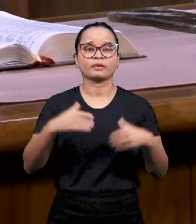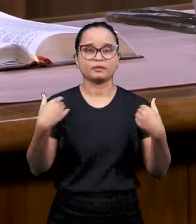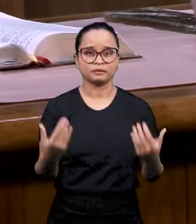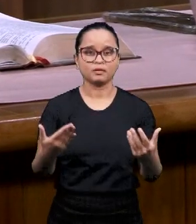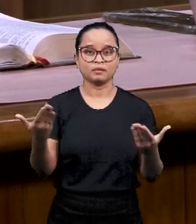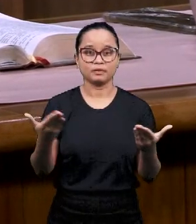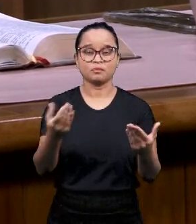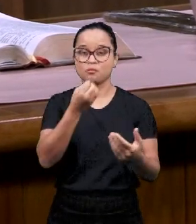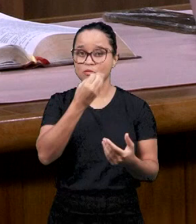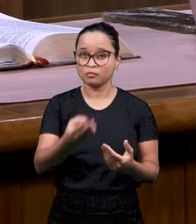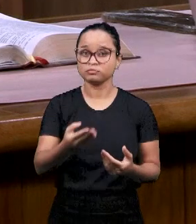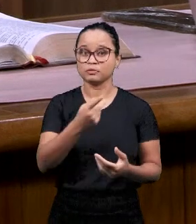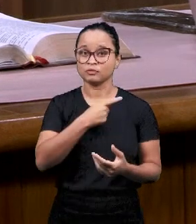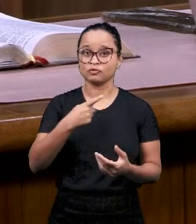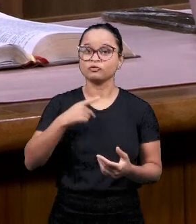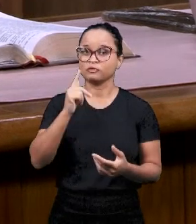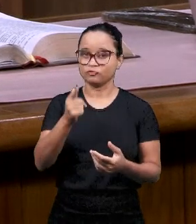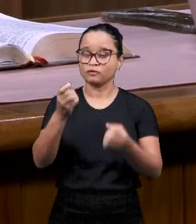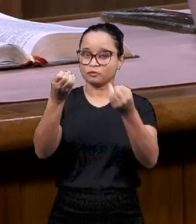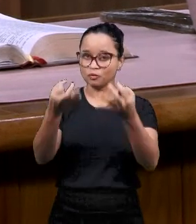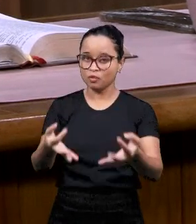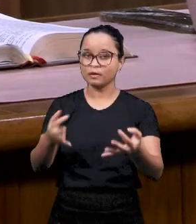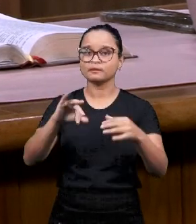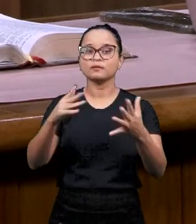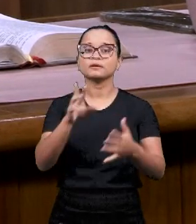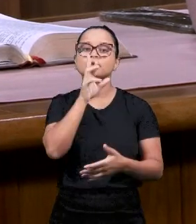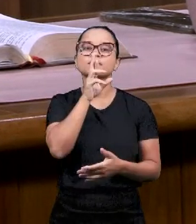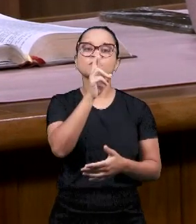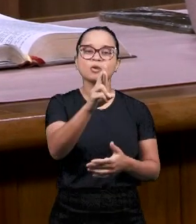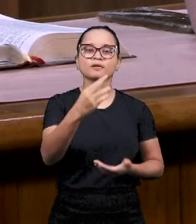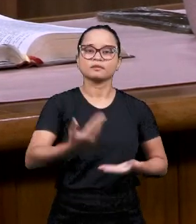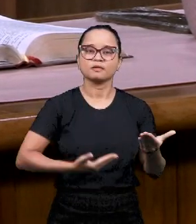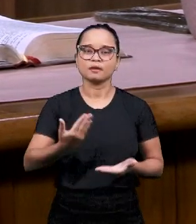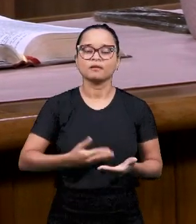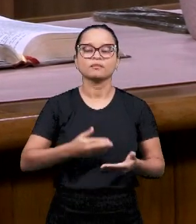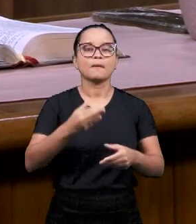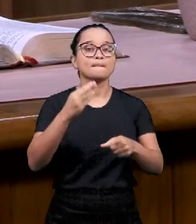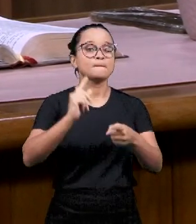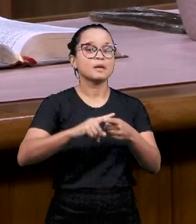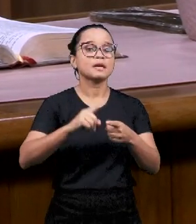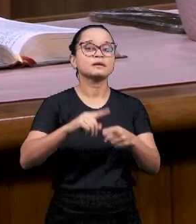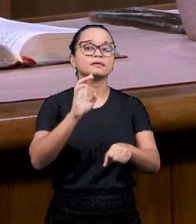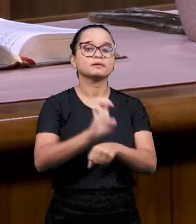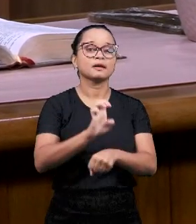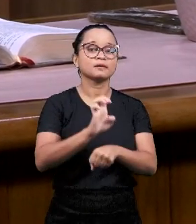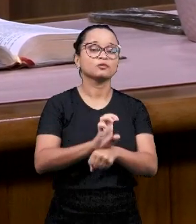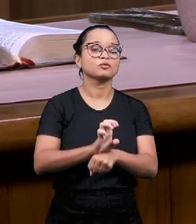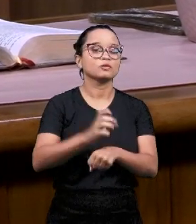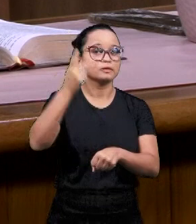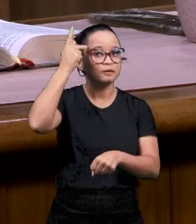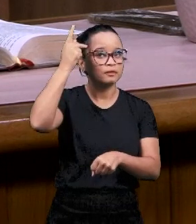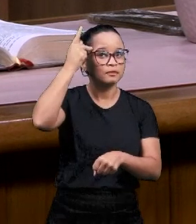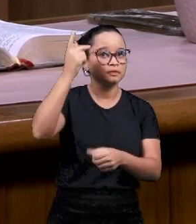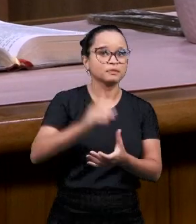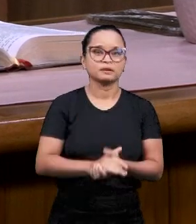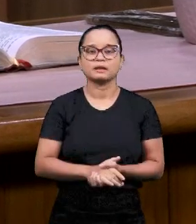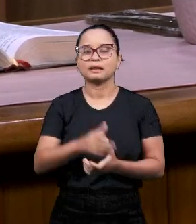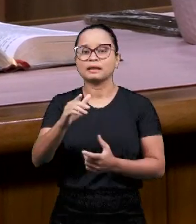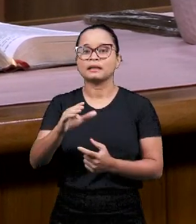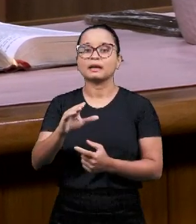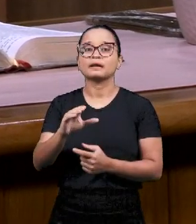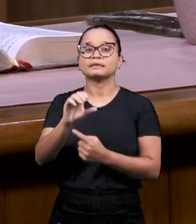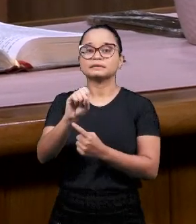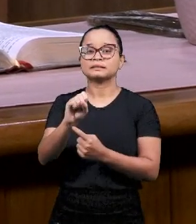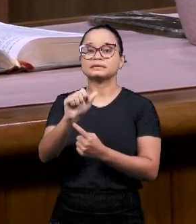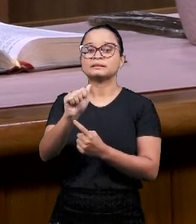sujet par le passage de Betty. Nous allons entendre la réponse de nos frères. Tout d'abord de l'État de São Paulo, de l'église de Canal